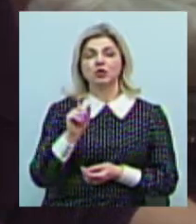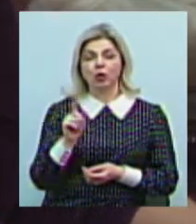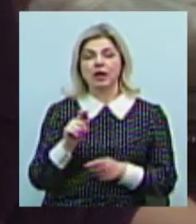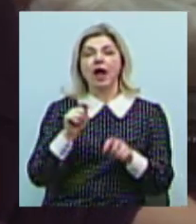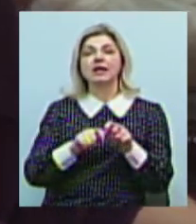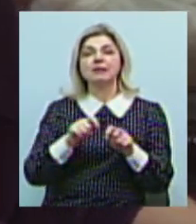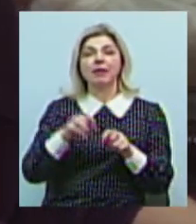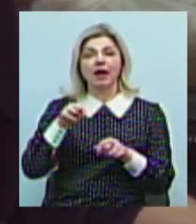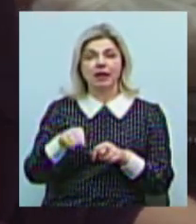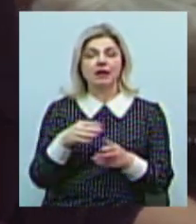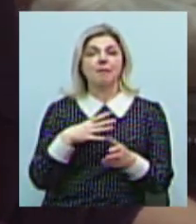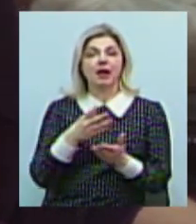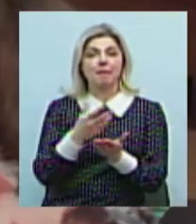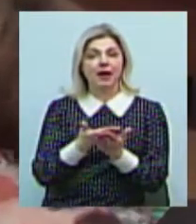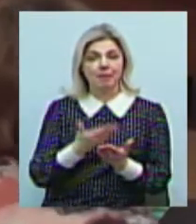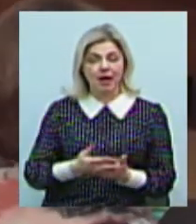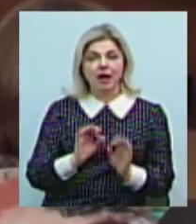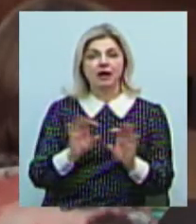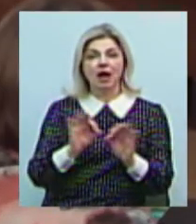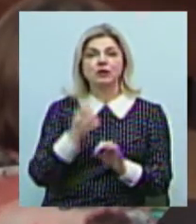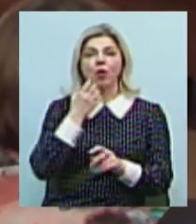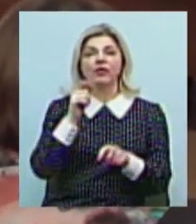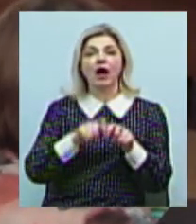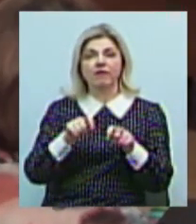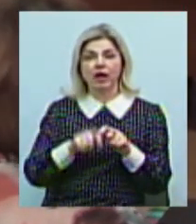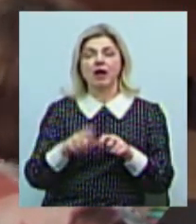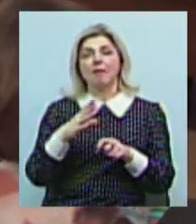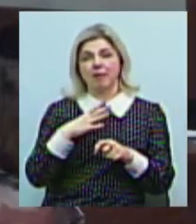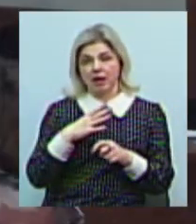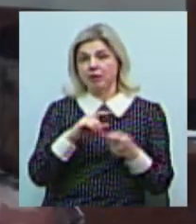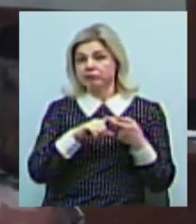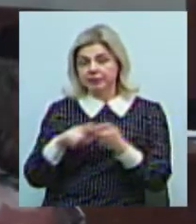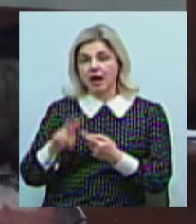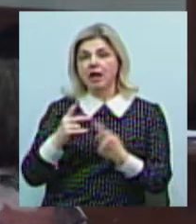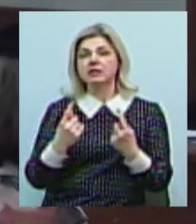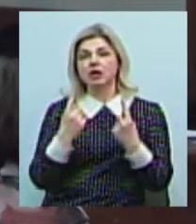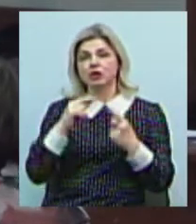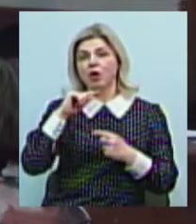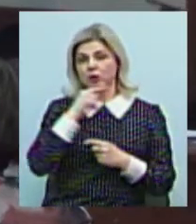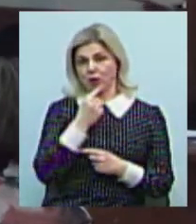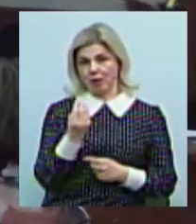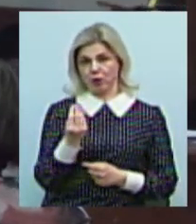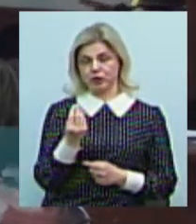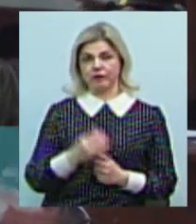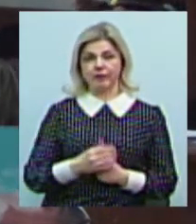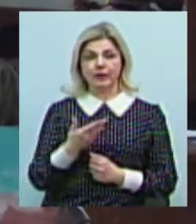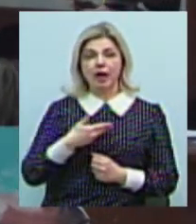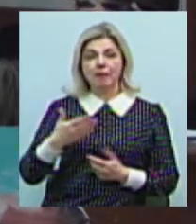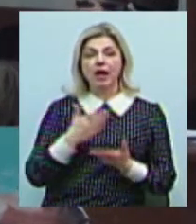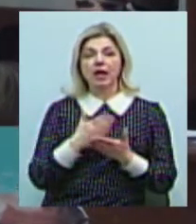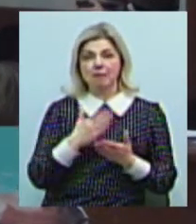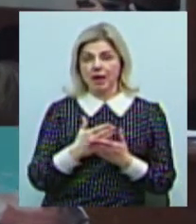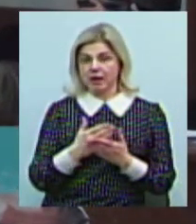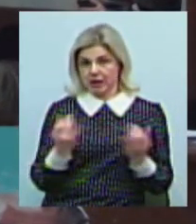навів приклад, коли висновки аудиту призвели до значної економії коштів. Ми мали дуже забавну ситуацію, коли в